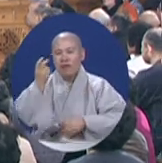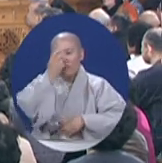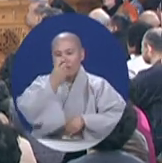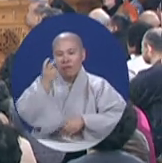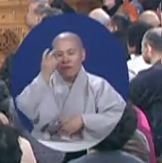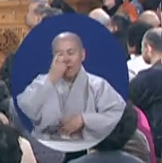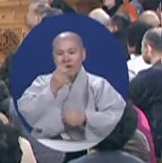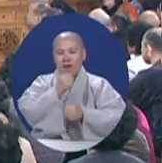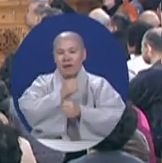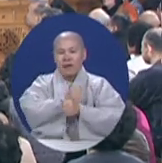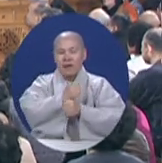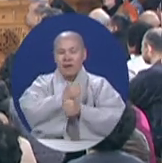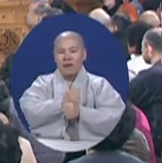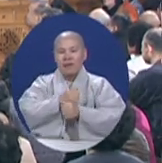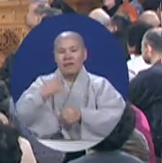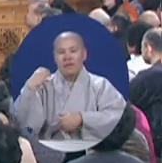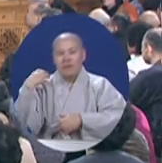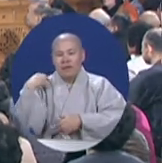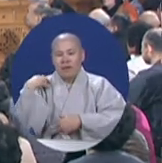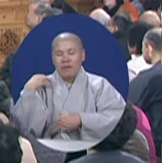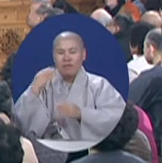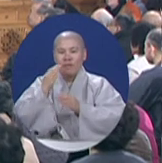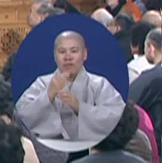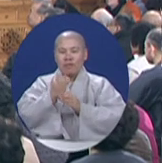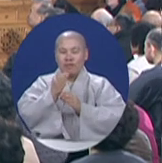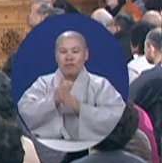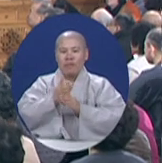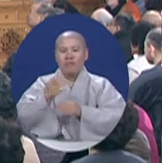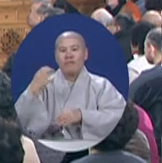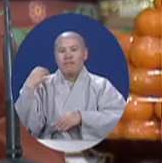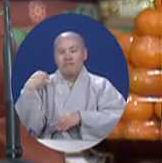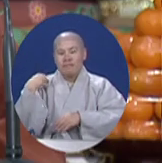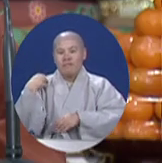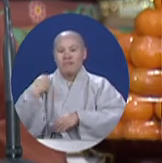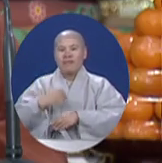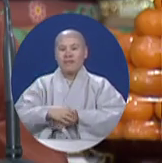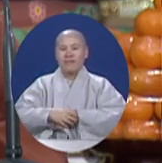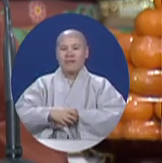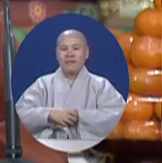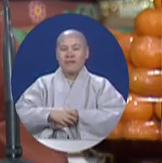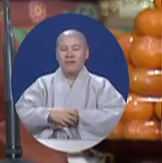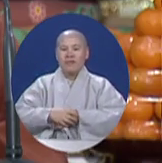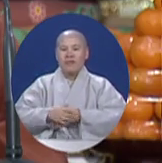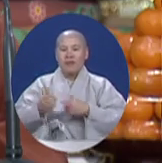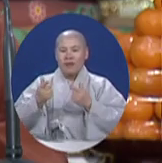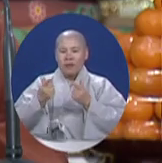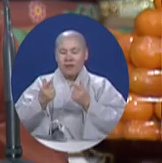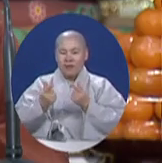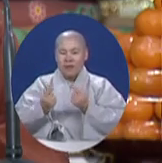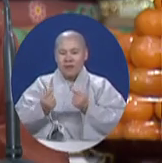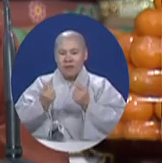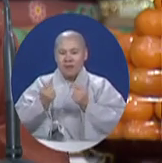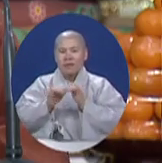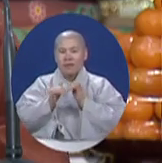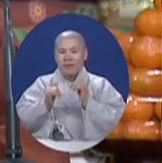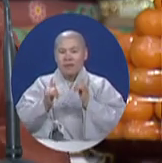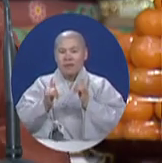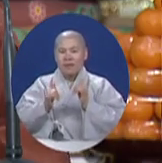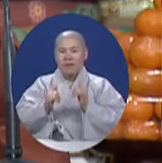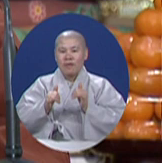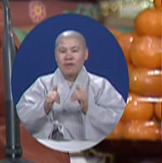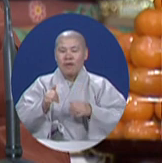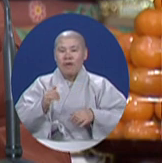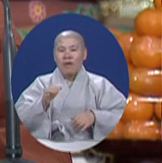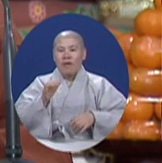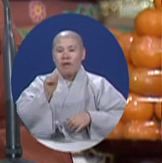관리하는 그런 업무가 중소임인데, 그런 분들을 허리